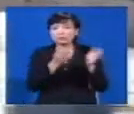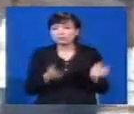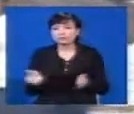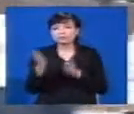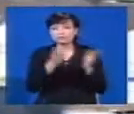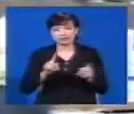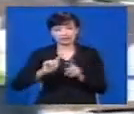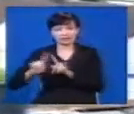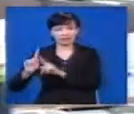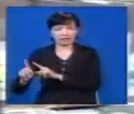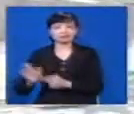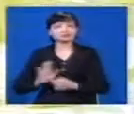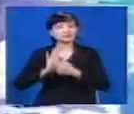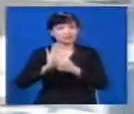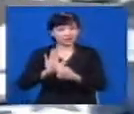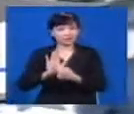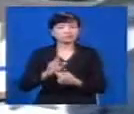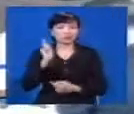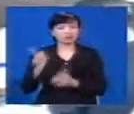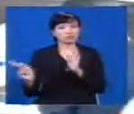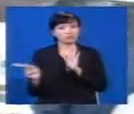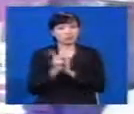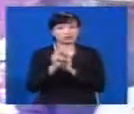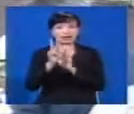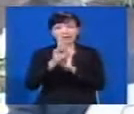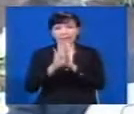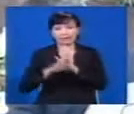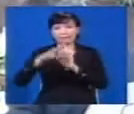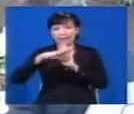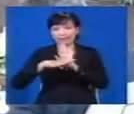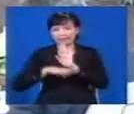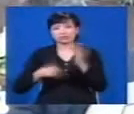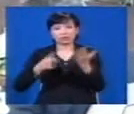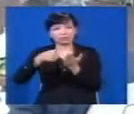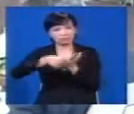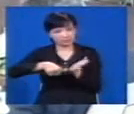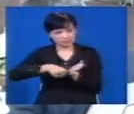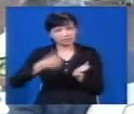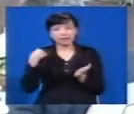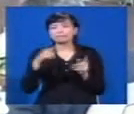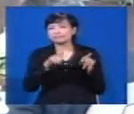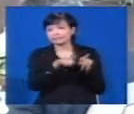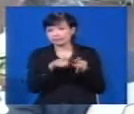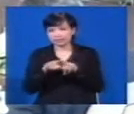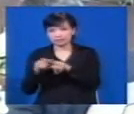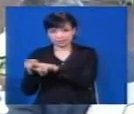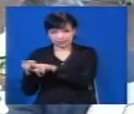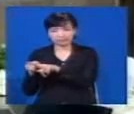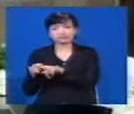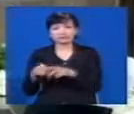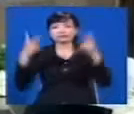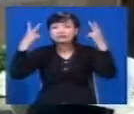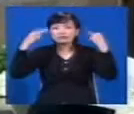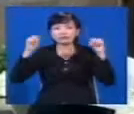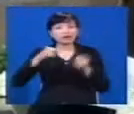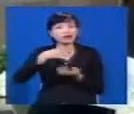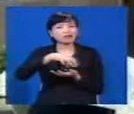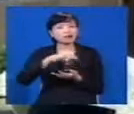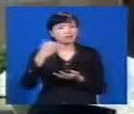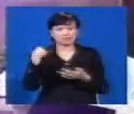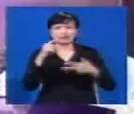ช่นเอเปกจะต้องมีกฎระเบียบกระบวนการศุลกากรที่เป็นหนึ่งเดียวกันนายกรัฐมนตรีได้กล่าวถึงช่องว่